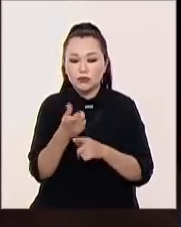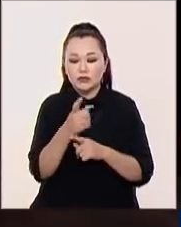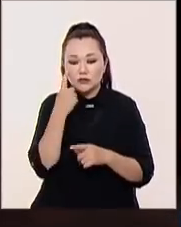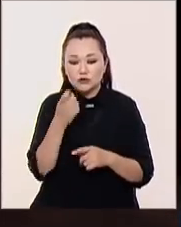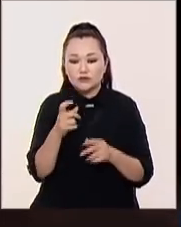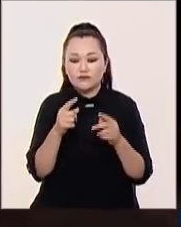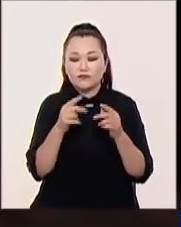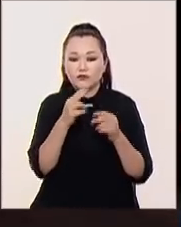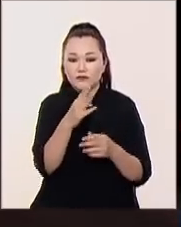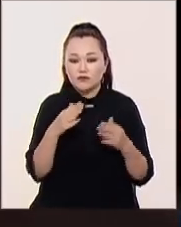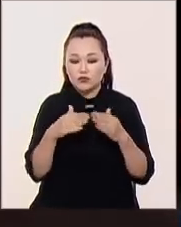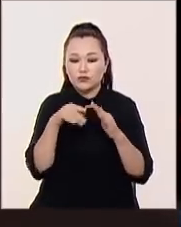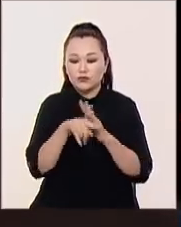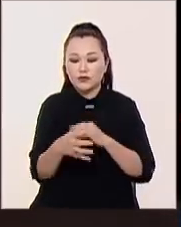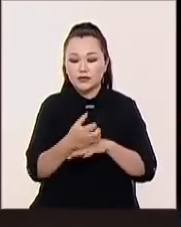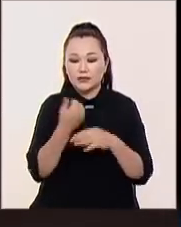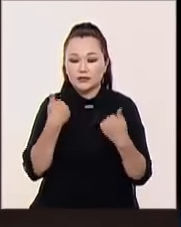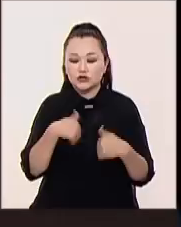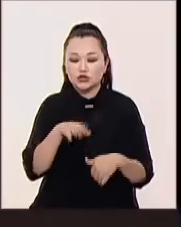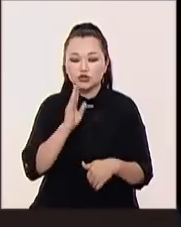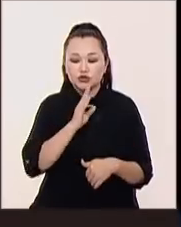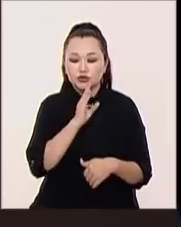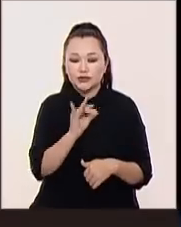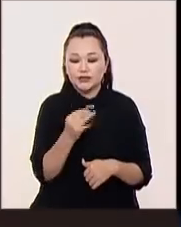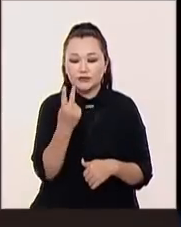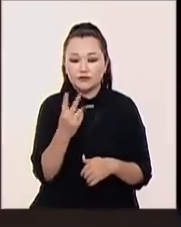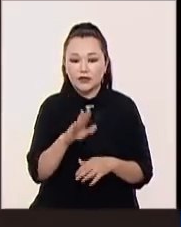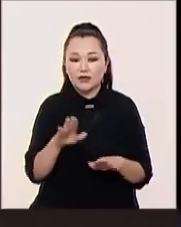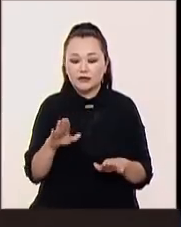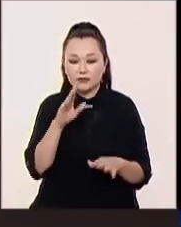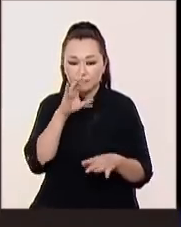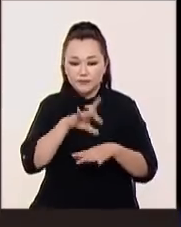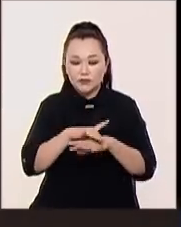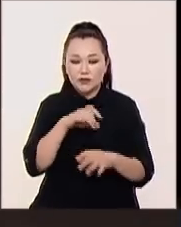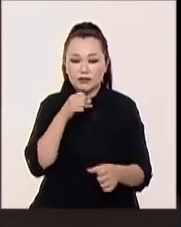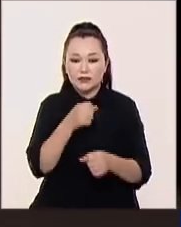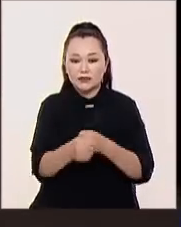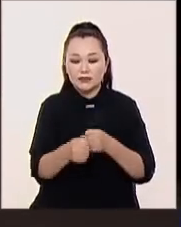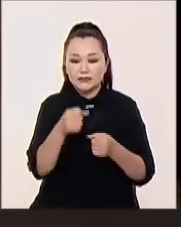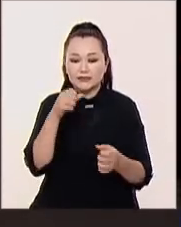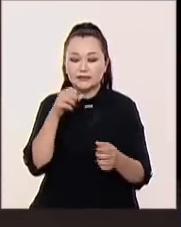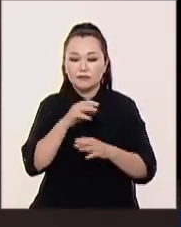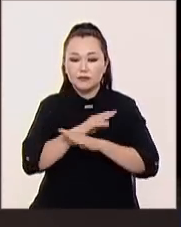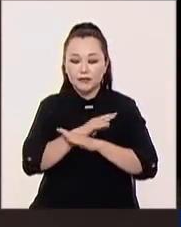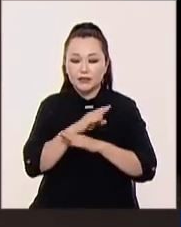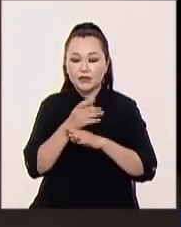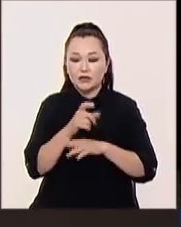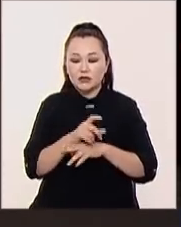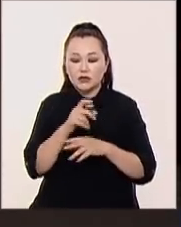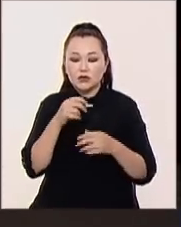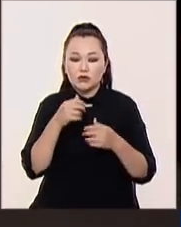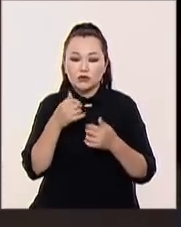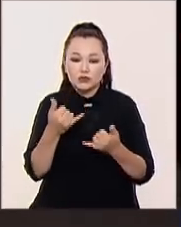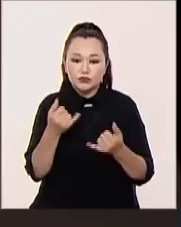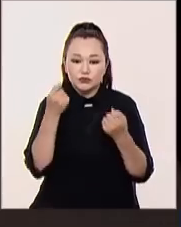что в квартире найдены тела женщины и двух ее детей с признаками насильственной смерти. Что произошло, попыталась выяснить Жамал